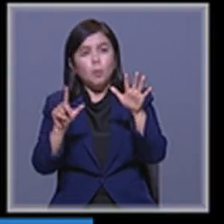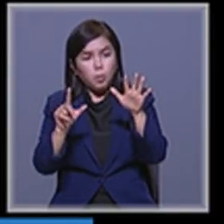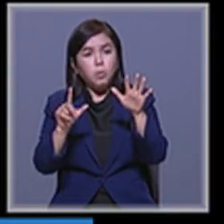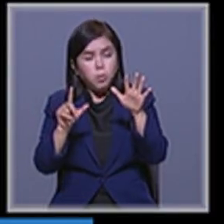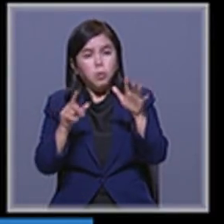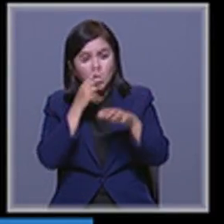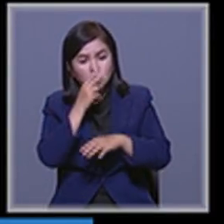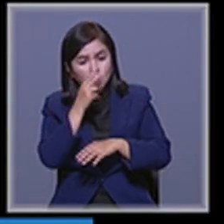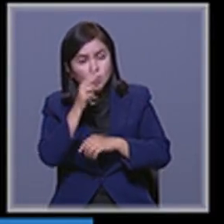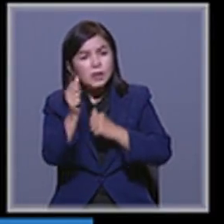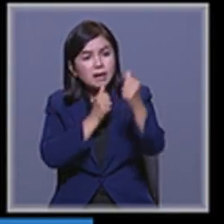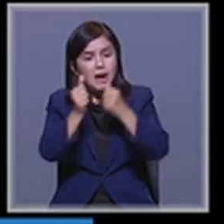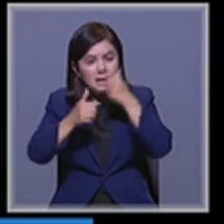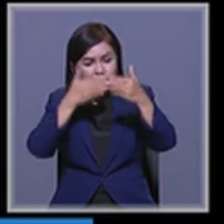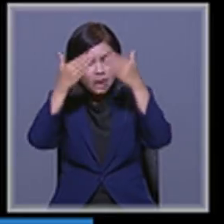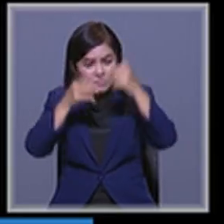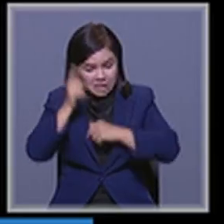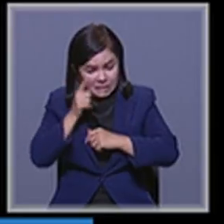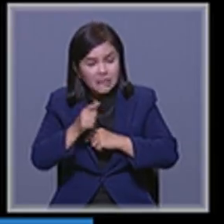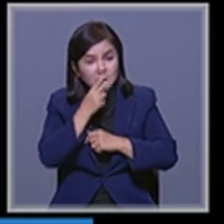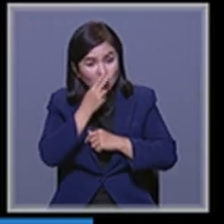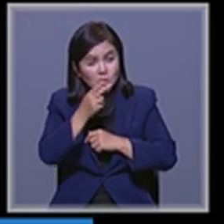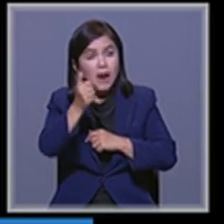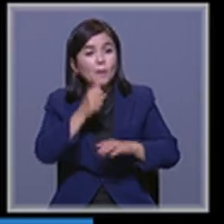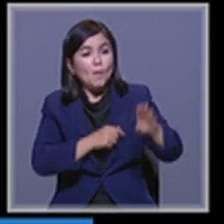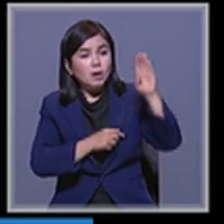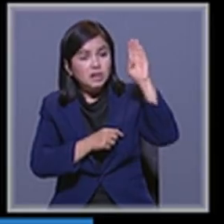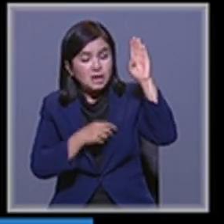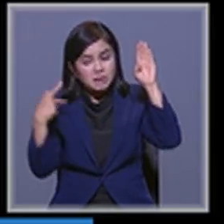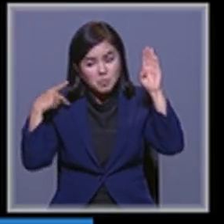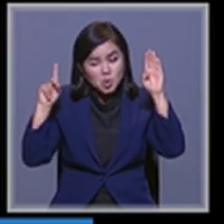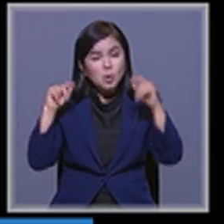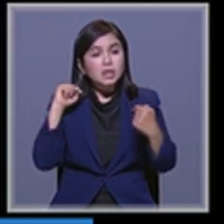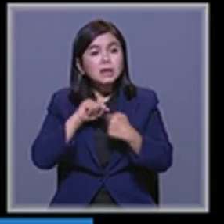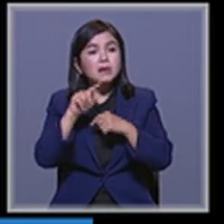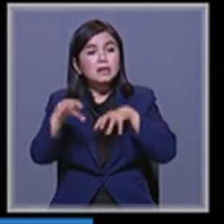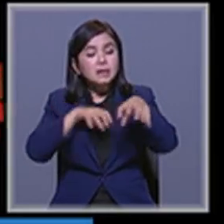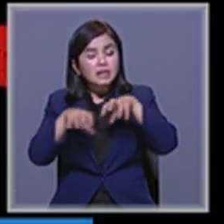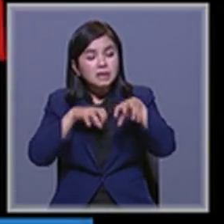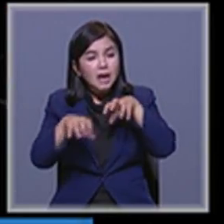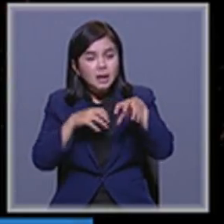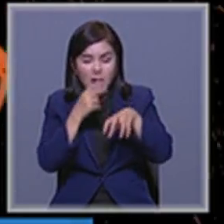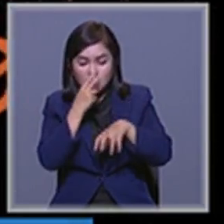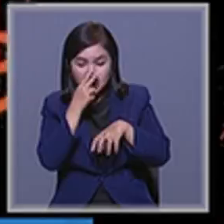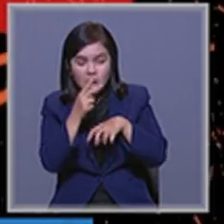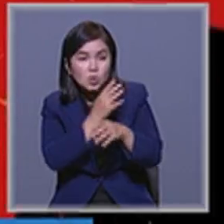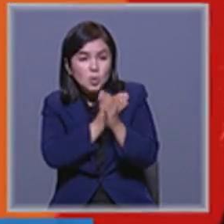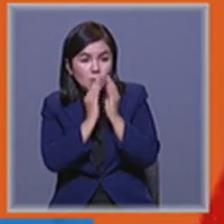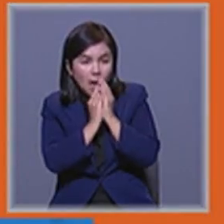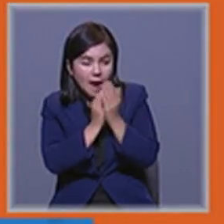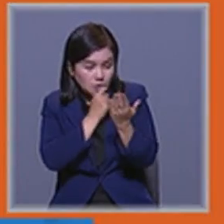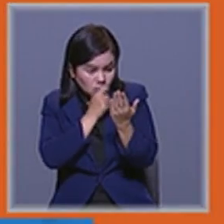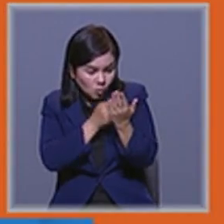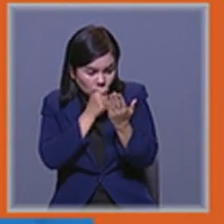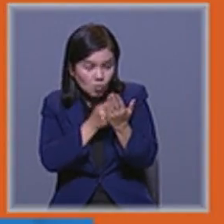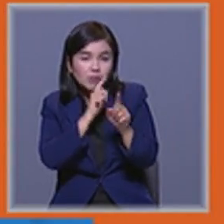ีนี้เราลองมาดูความเป็นจริงกันนะเอกชนที่จะได้ประโยชน์จากงานอย่างนี้ตรงๆเนี่ยที่เป็นผลประโยชน์ทางการค้าและก็ควร